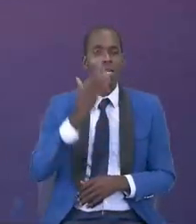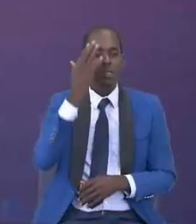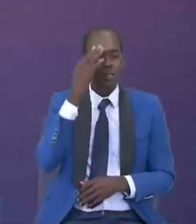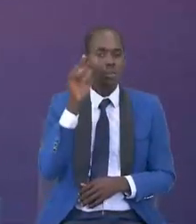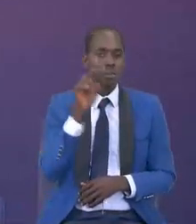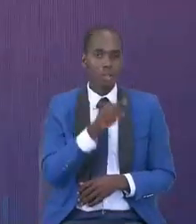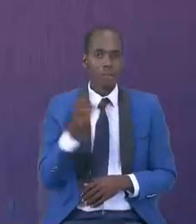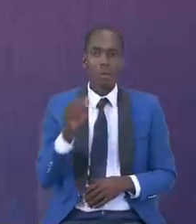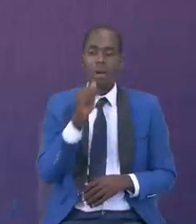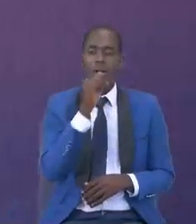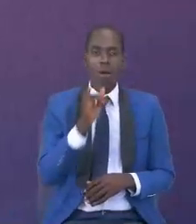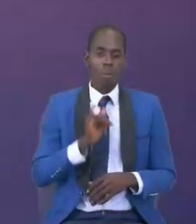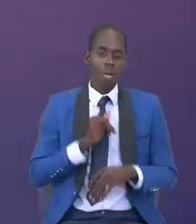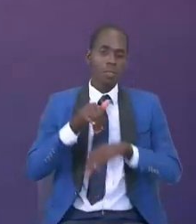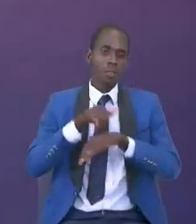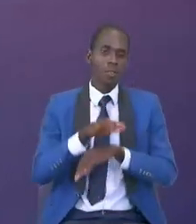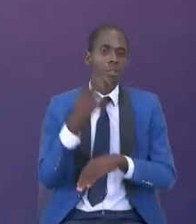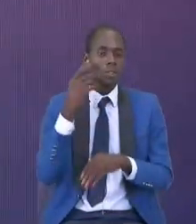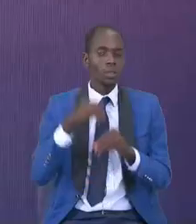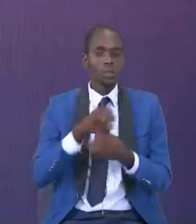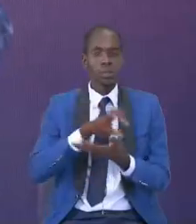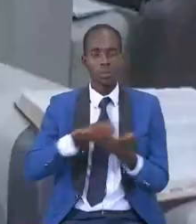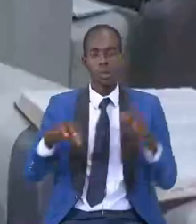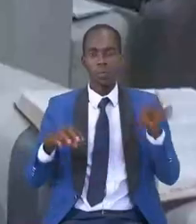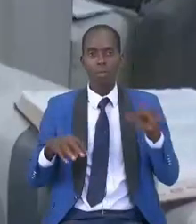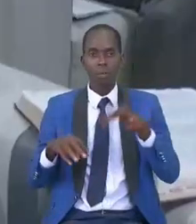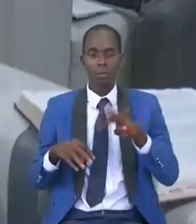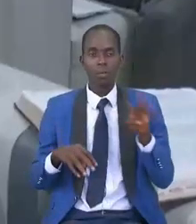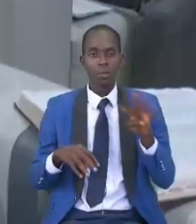je sais que c'est pour cela que j'ai été envoyé.